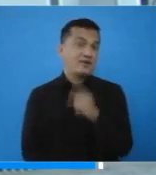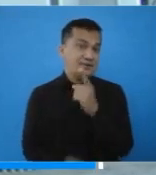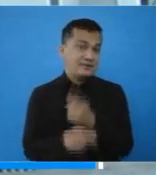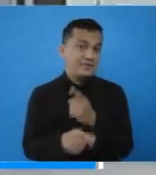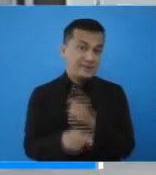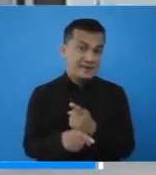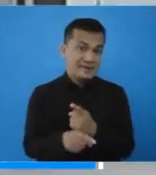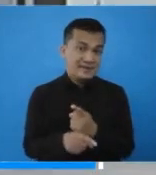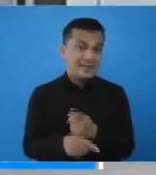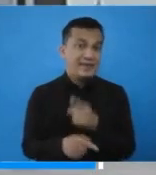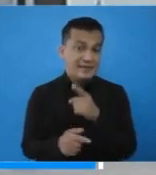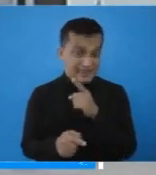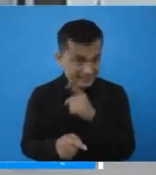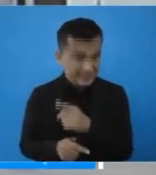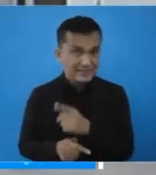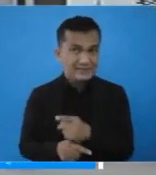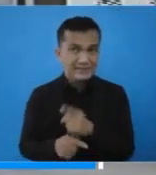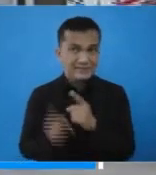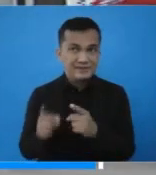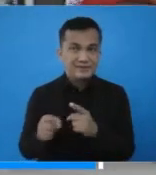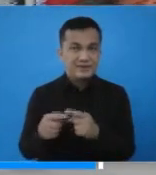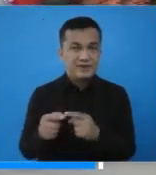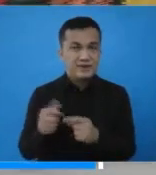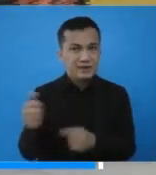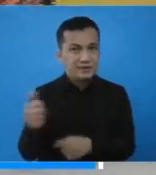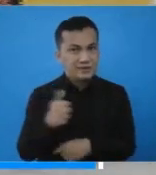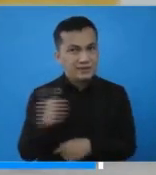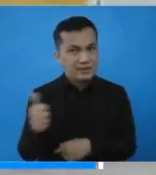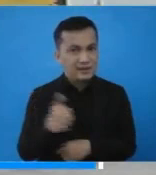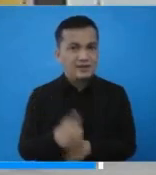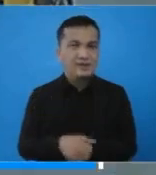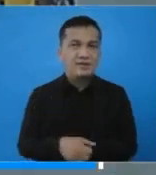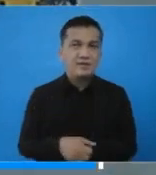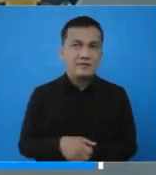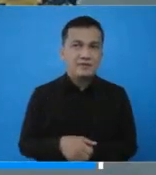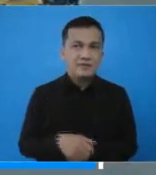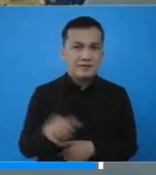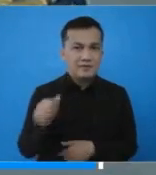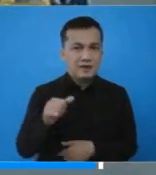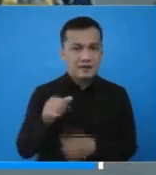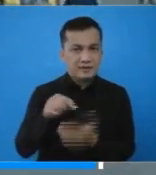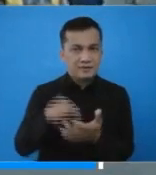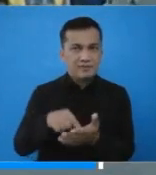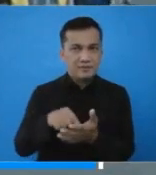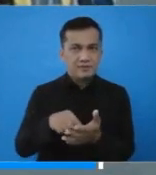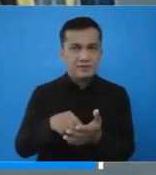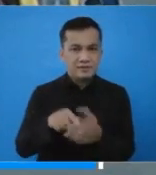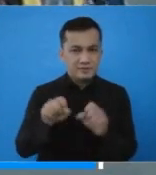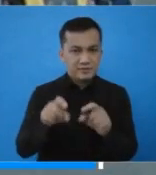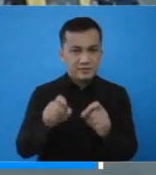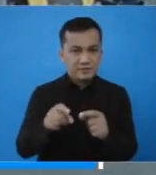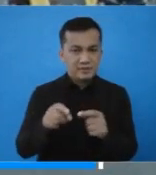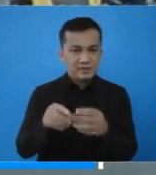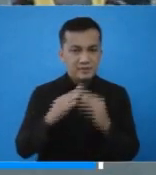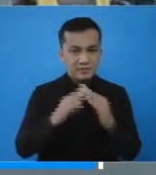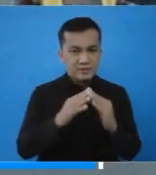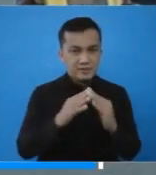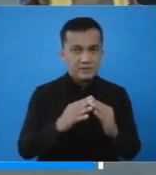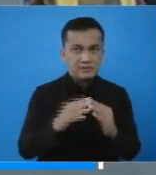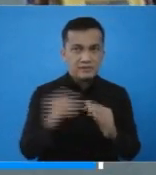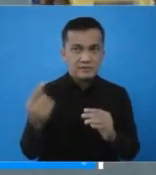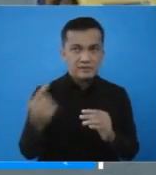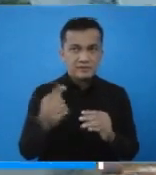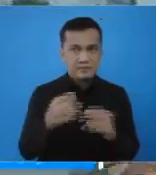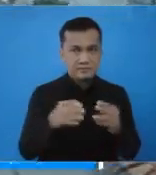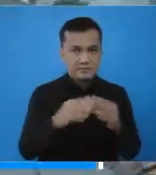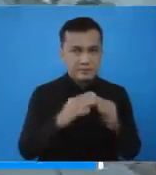dito. Project ito ng Manila City Government na bahagi ng kanilang Urban Housing Ordinance. Layunin itong mabigyan ng